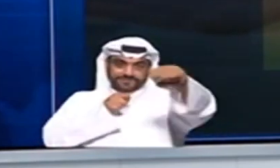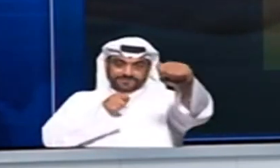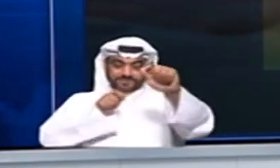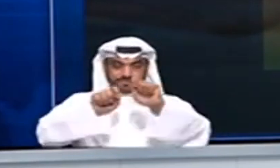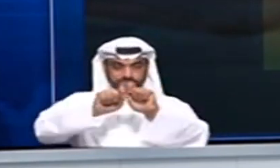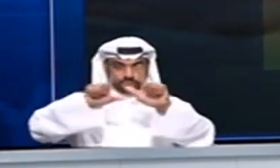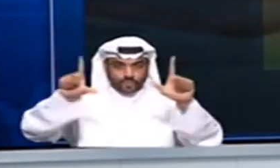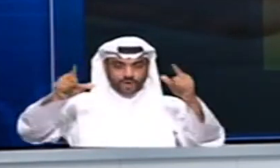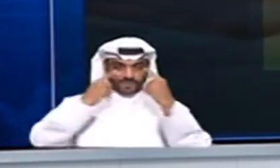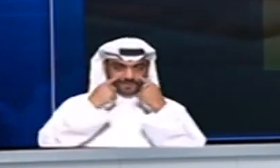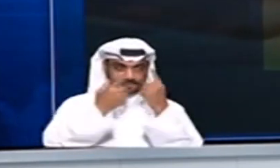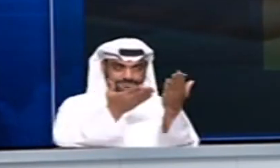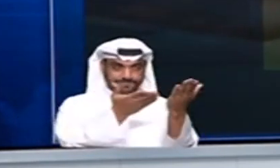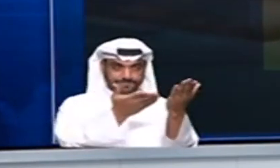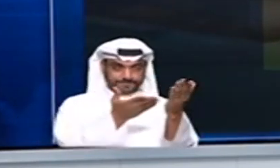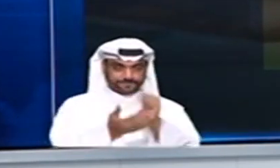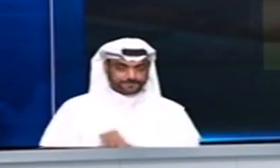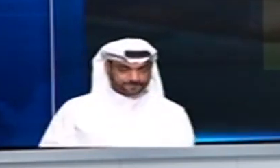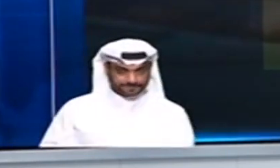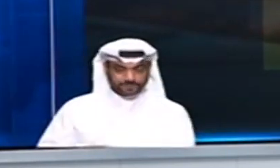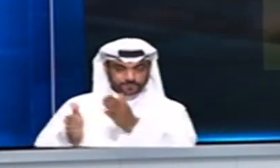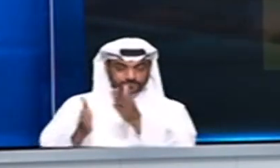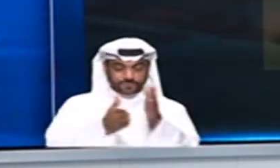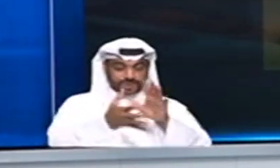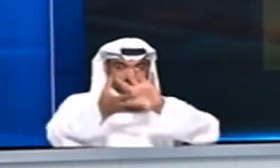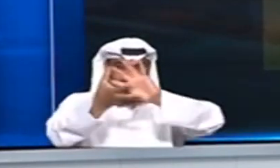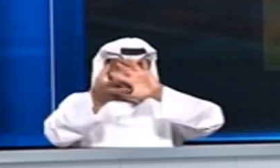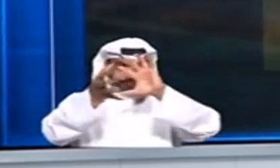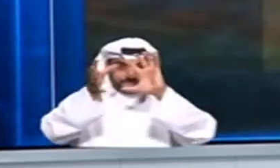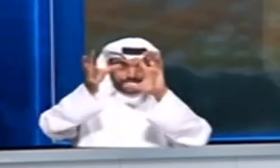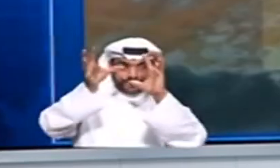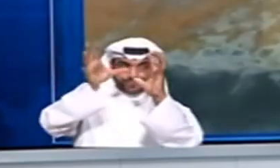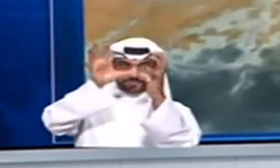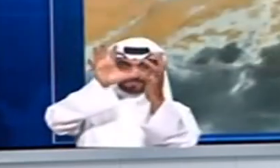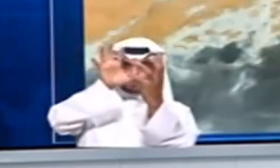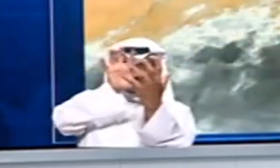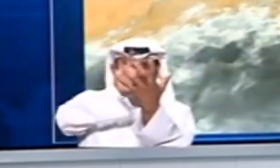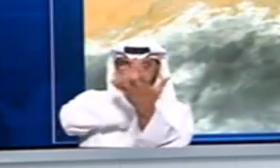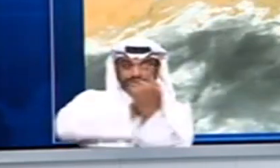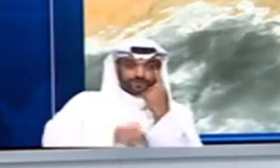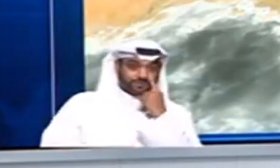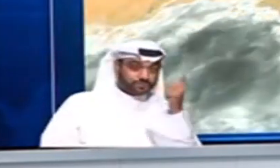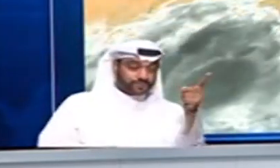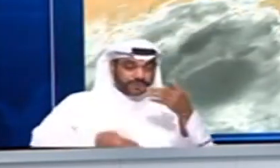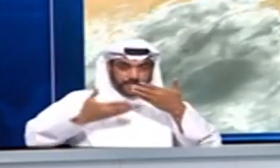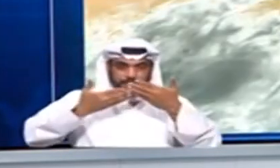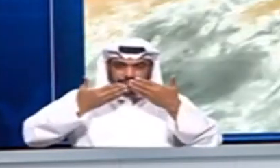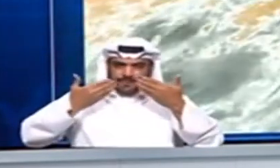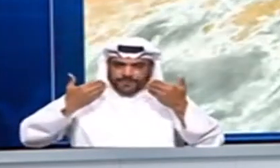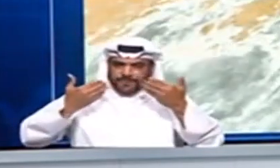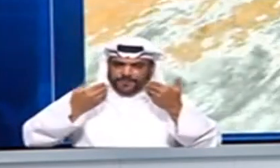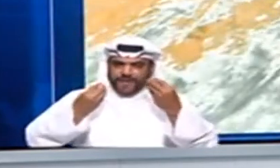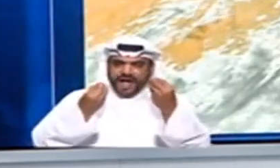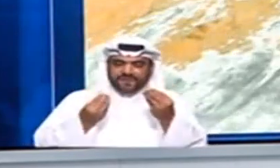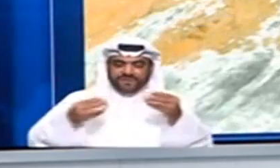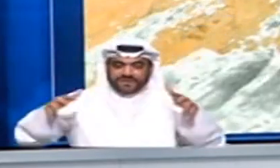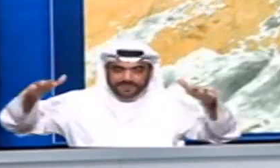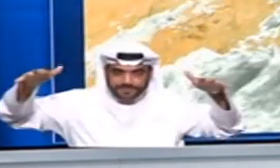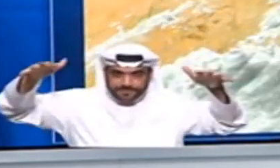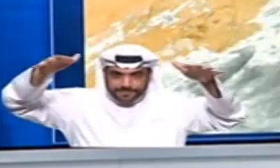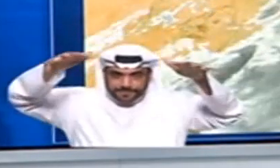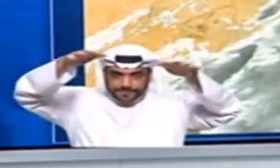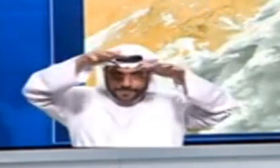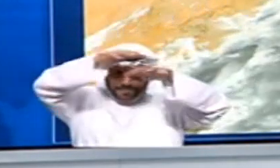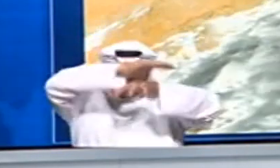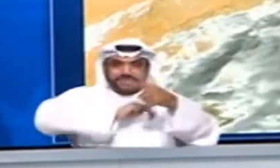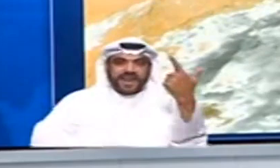حول 11 كيلو متر. صور الأقمار الصناعية تبين السماء خالية من السحب بوجه عام، لكن في فرص لعبور بعض السحب